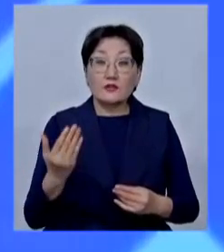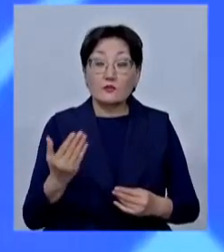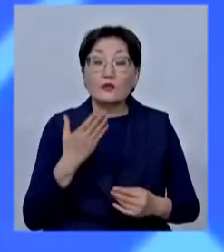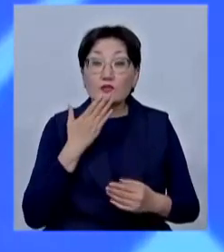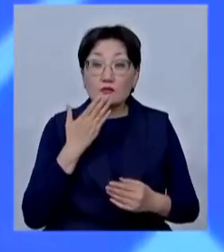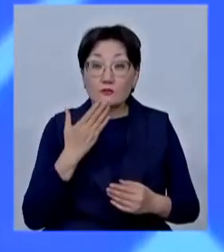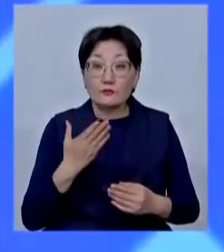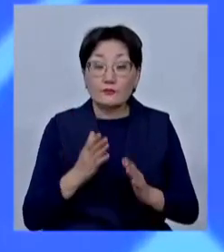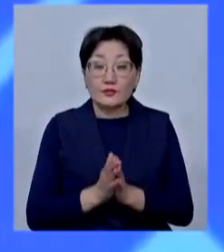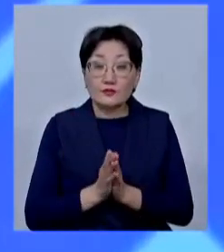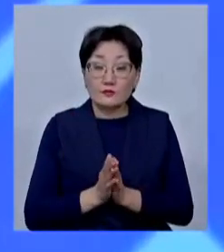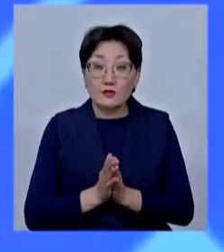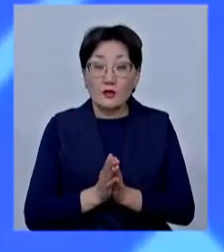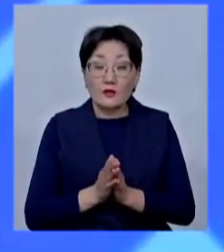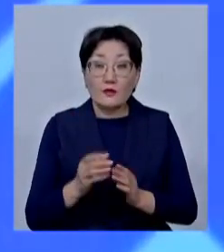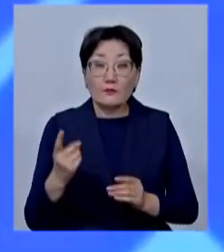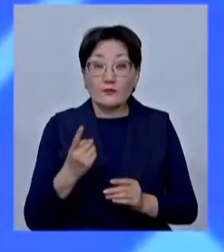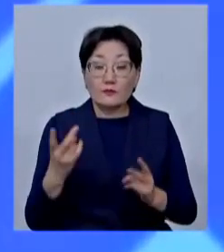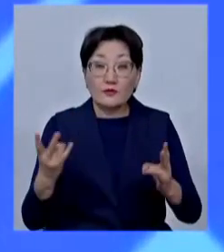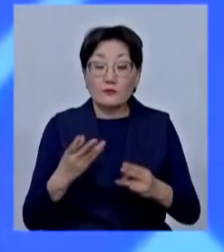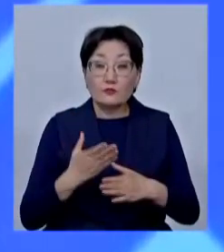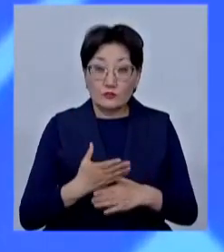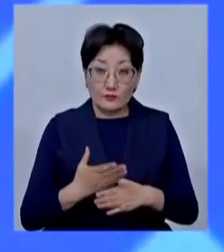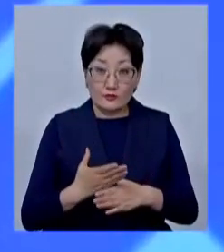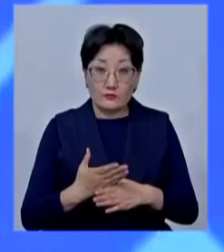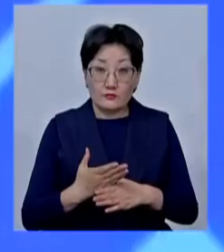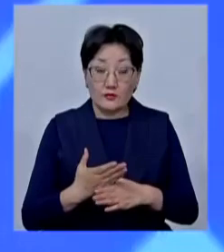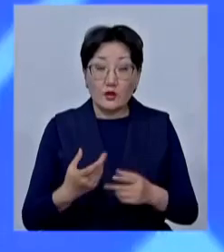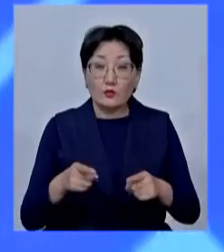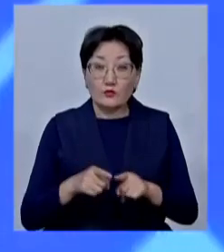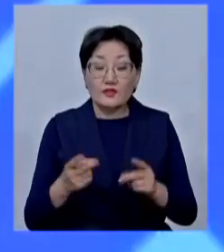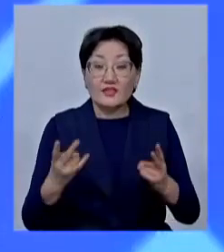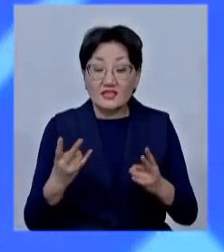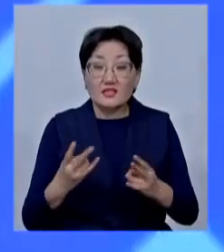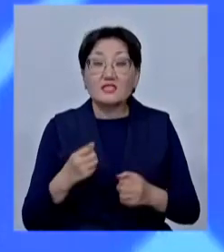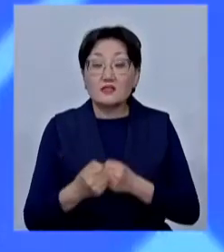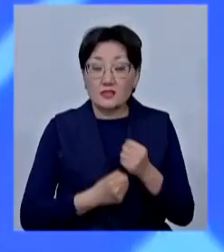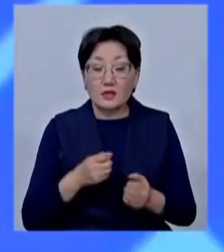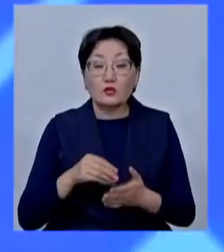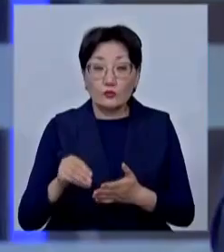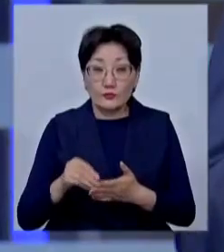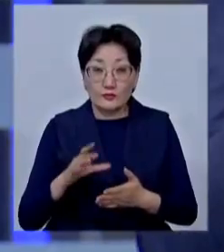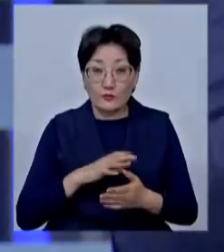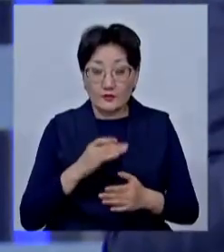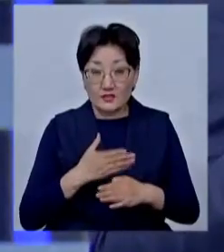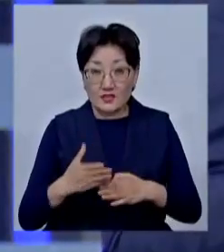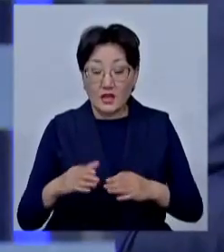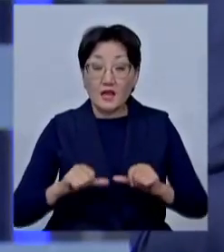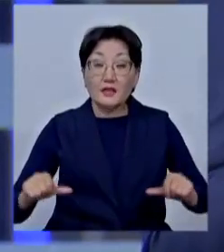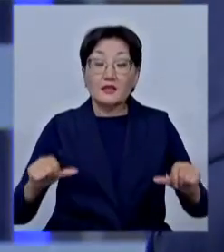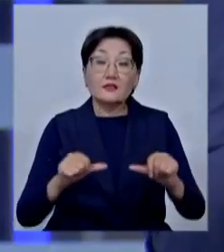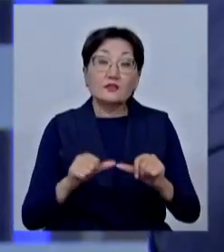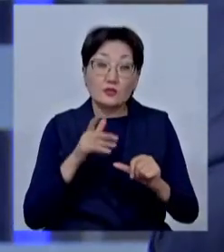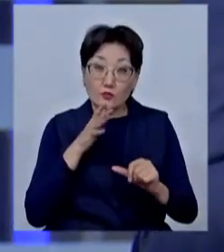сұраған первая необходимая помощь дейді ғой, сондай заттарын алып бердік. Одан кейін карантин кезінде